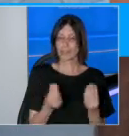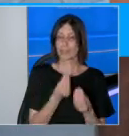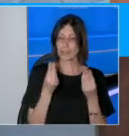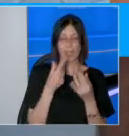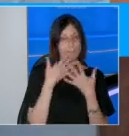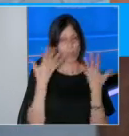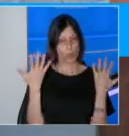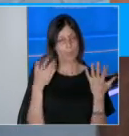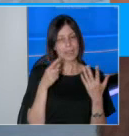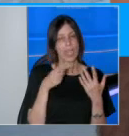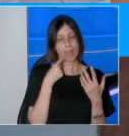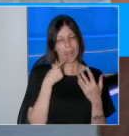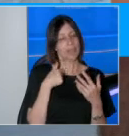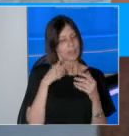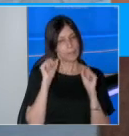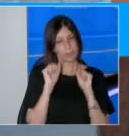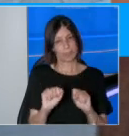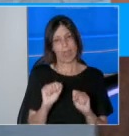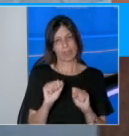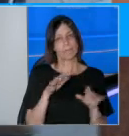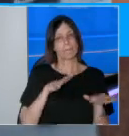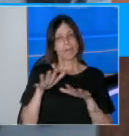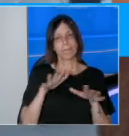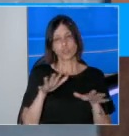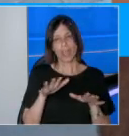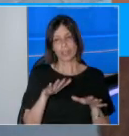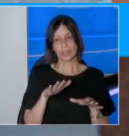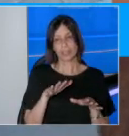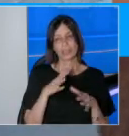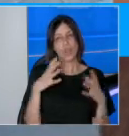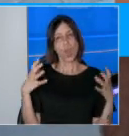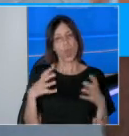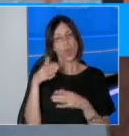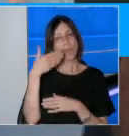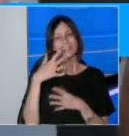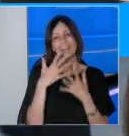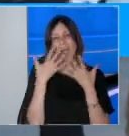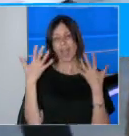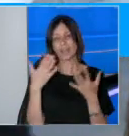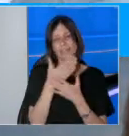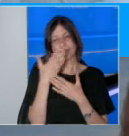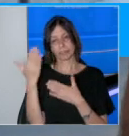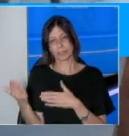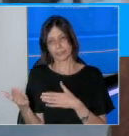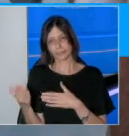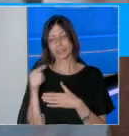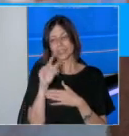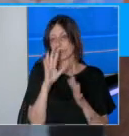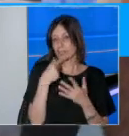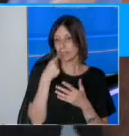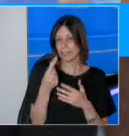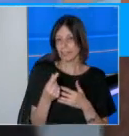אני חושב שהיא אמרה דברים ברורים. היא אמרה, אני בעד ממשלה לאומית רחבה, ימנית. זה מה שהיא